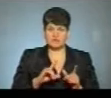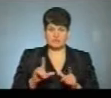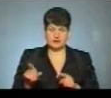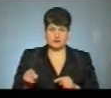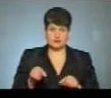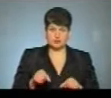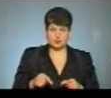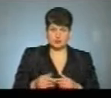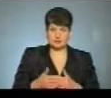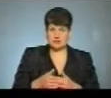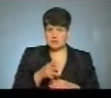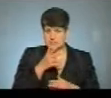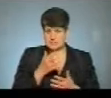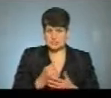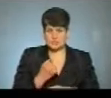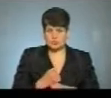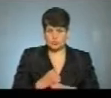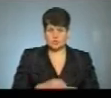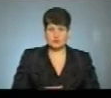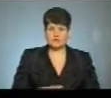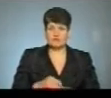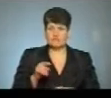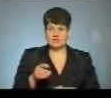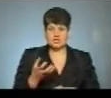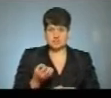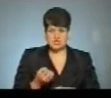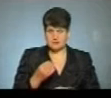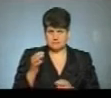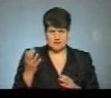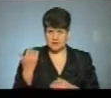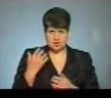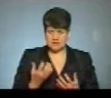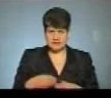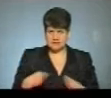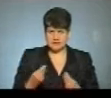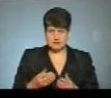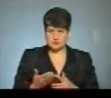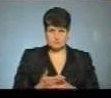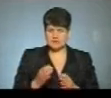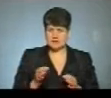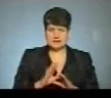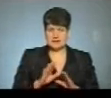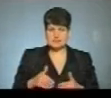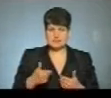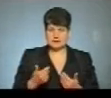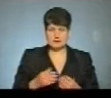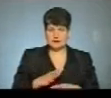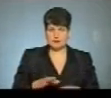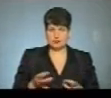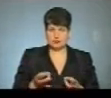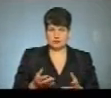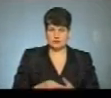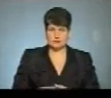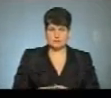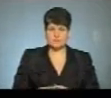тут ще час, ні ця робота. Ви ще не зверталися за призначенням субсидії, так? Не зверталися, бо не було необхідності.